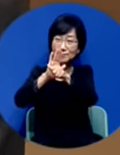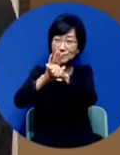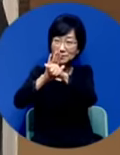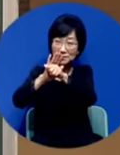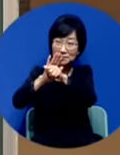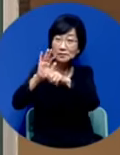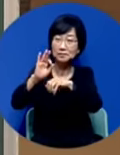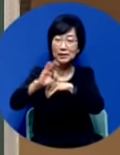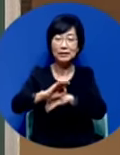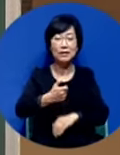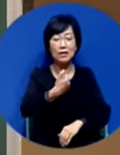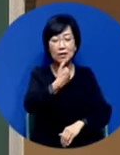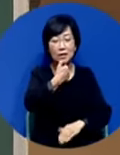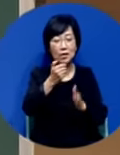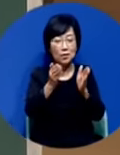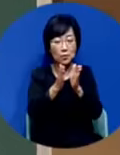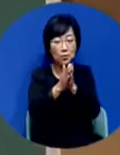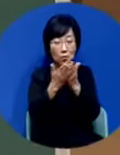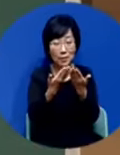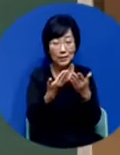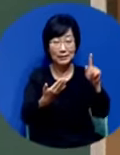로마서 16장 응답받게 될 겁니다.